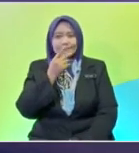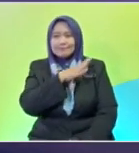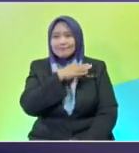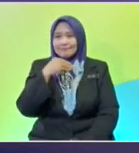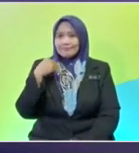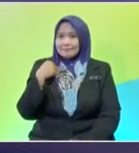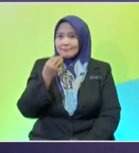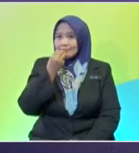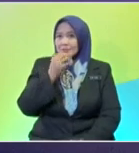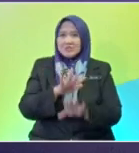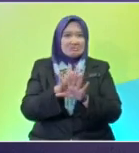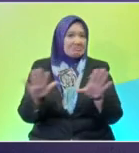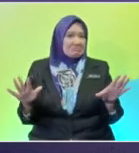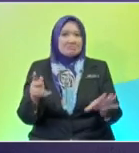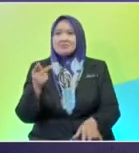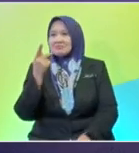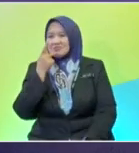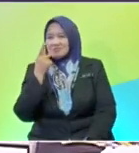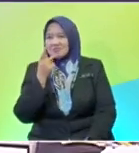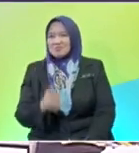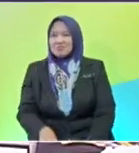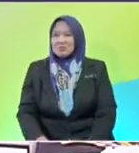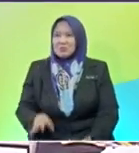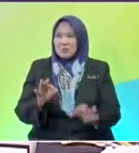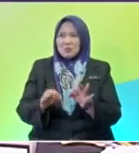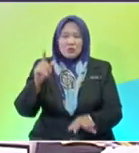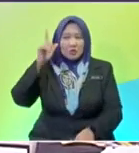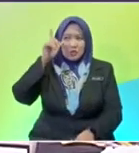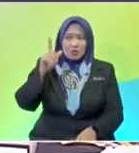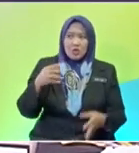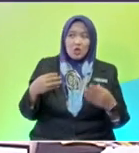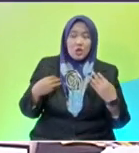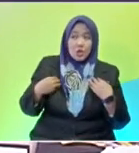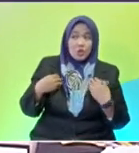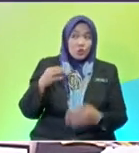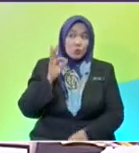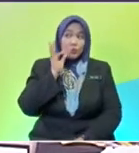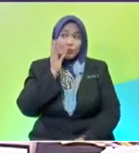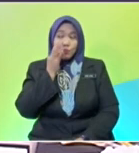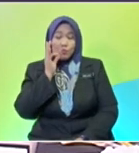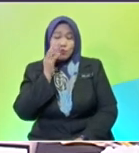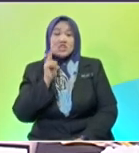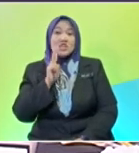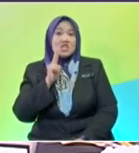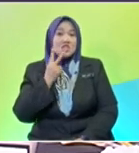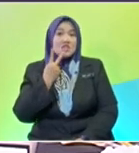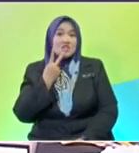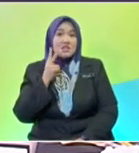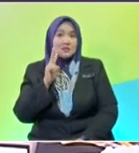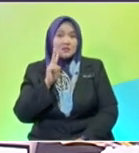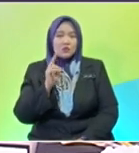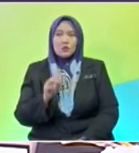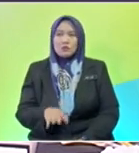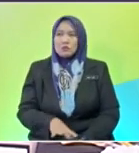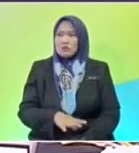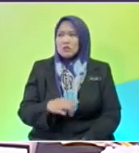jenis apa yang dia tahu kalau tengok ada buah-buahan sayur-sayuran Lepas